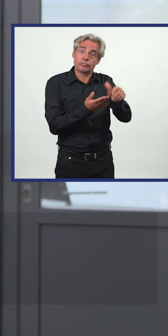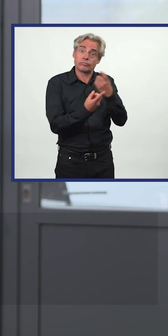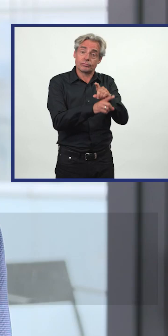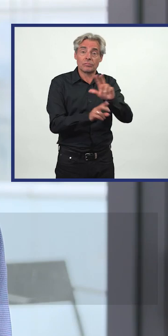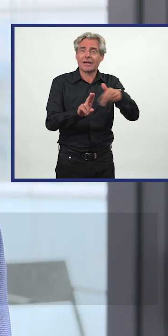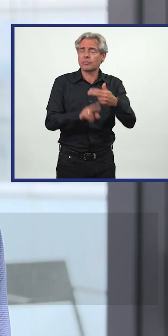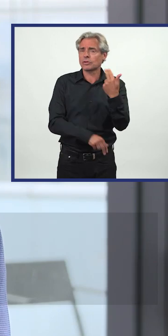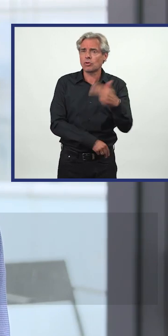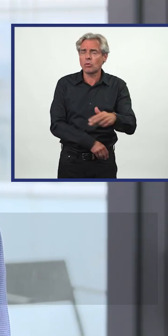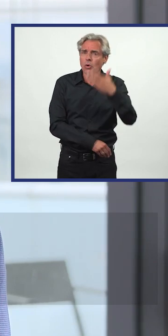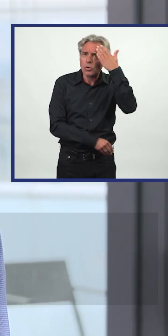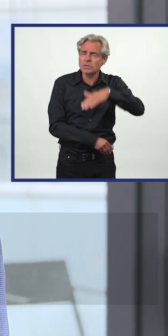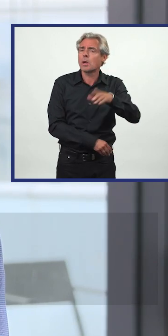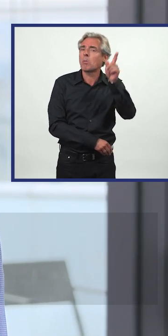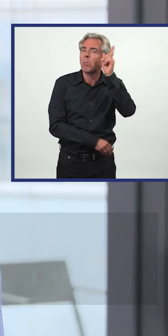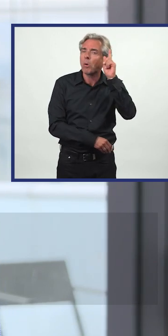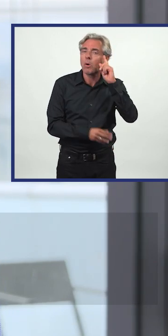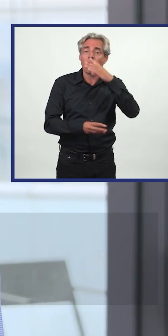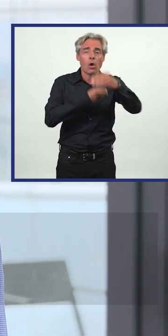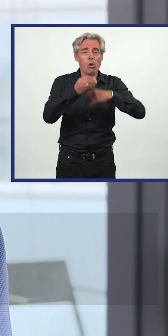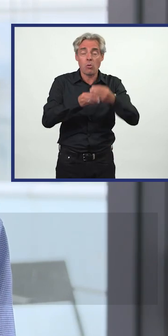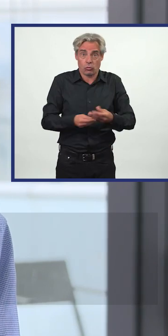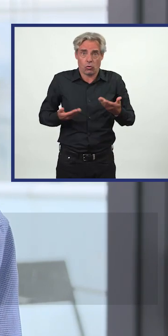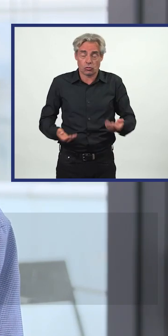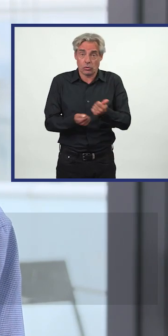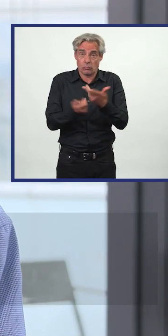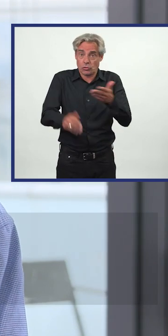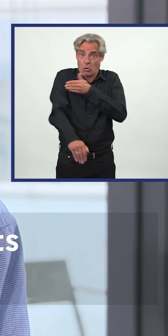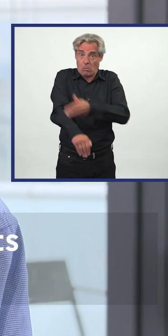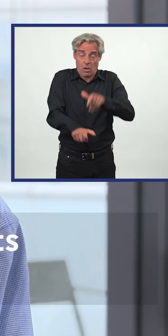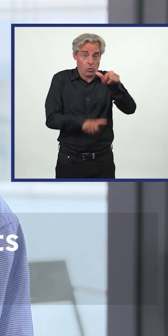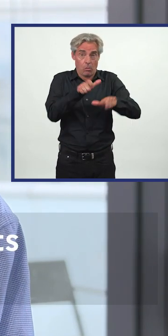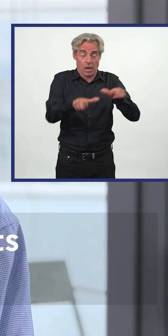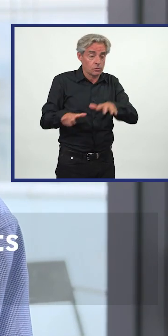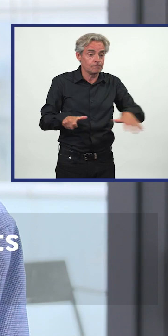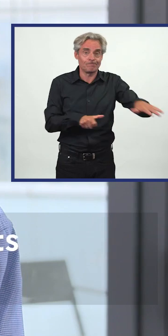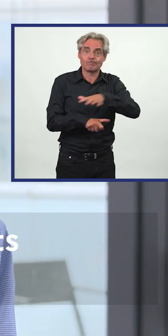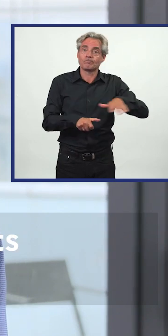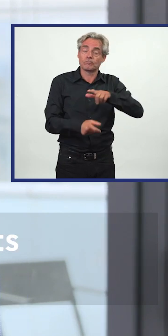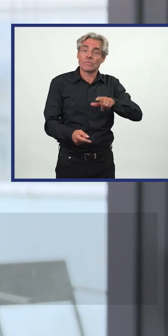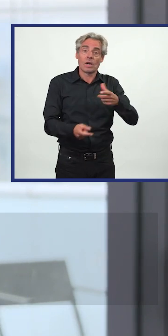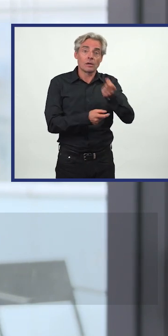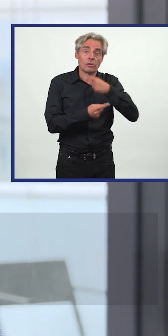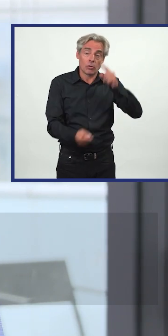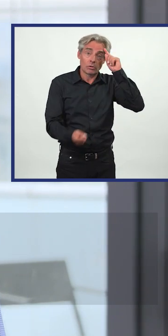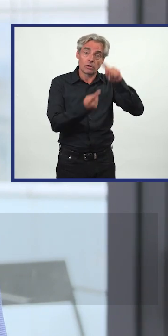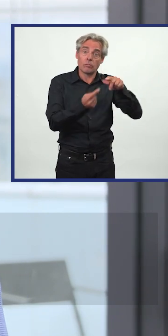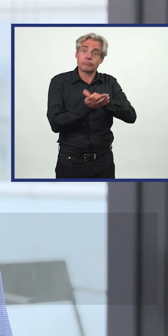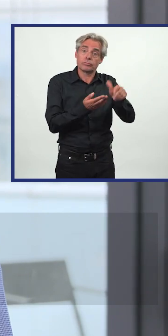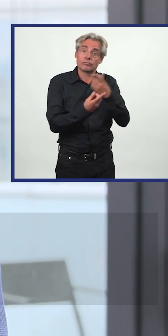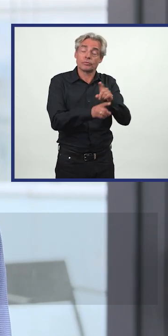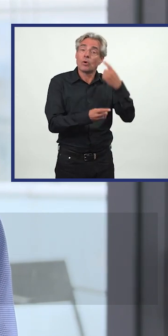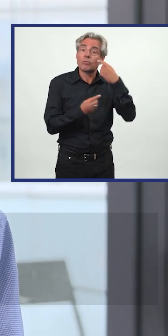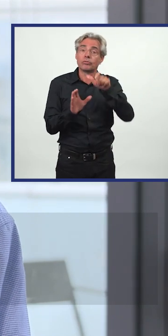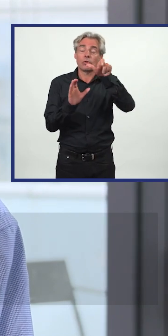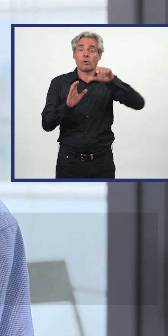réponse est non. Et on le sait parce qu'il y a dans le monde aujourd'hui des millions de personnes qui prennent des traitements immunosuppresseurs, soit pour une